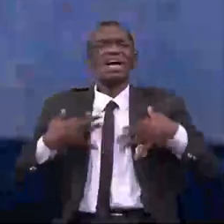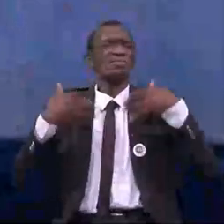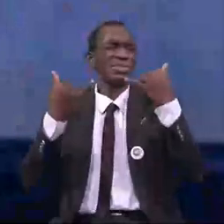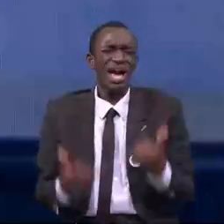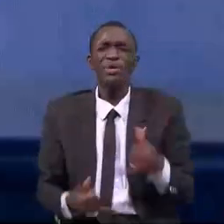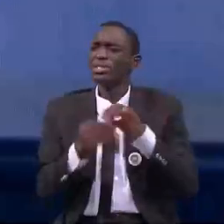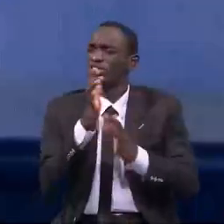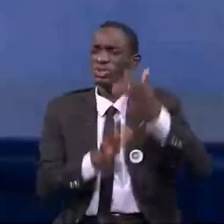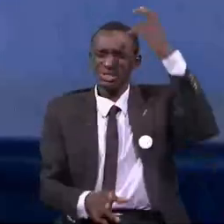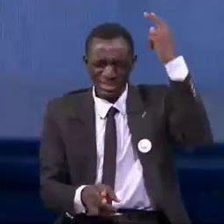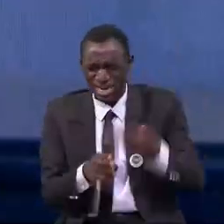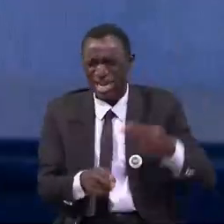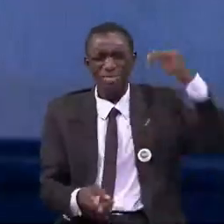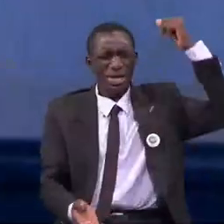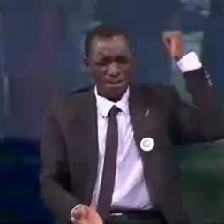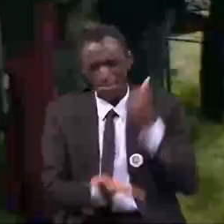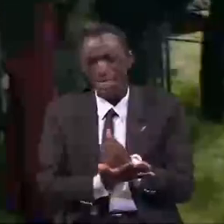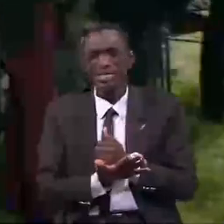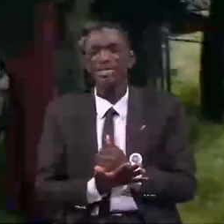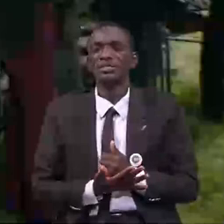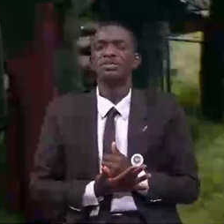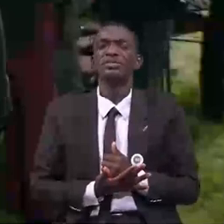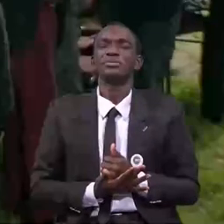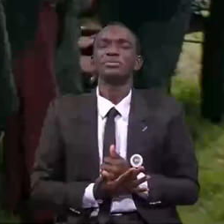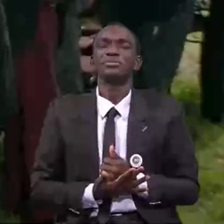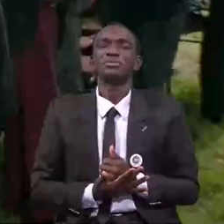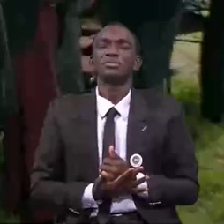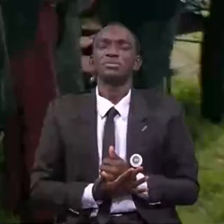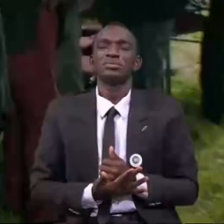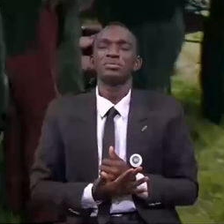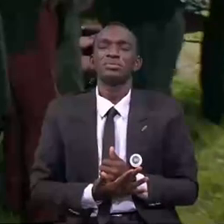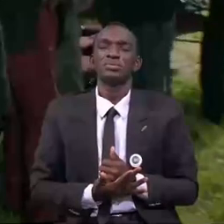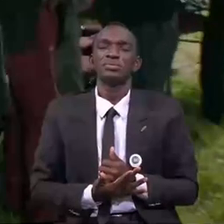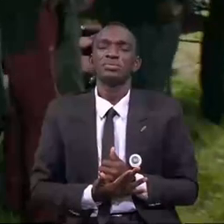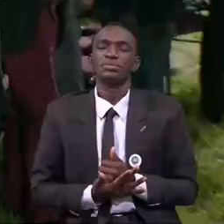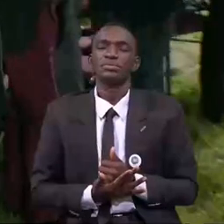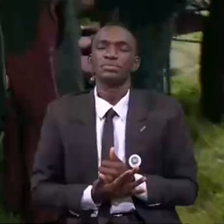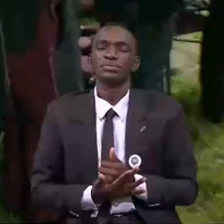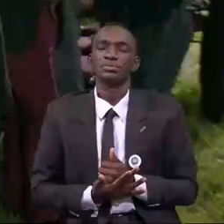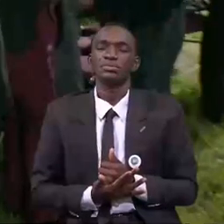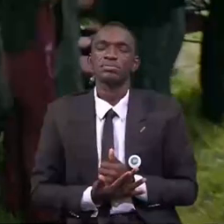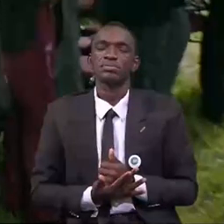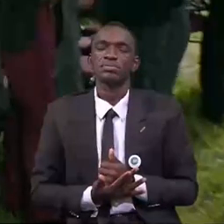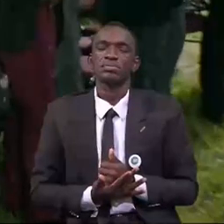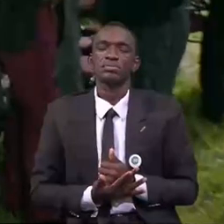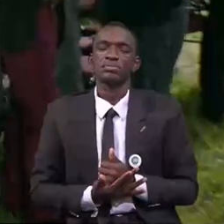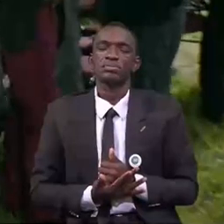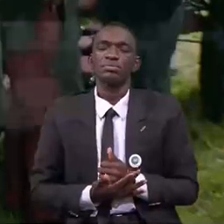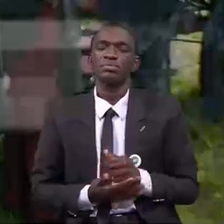ligne que la touche de guérison Vienne dans toute vie maintenant au nom de jésus-chist